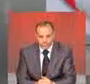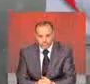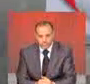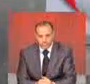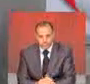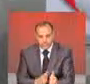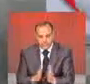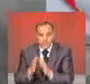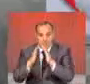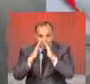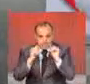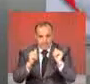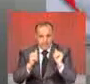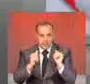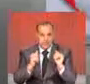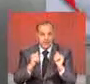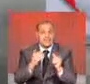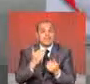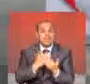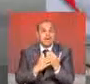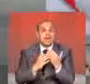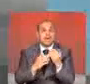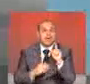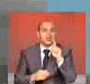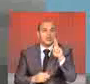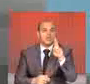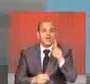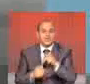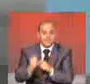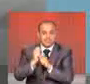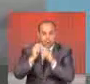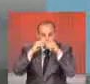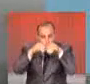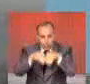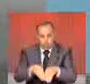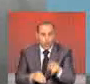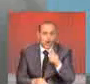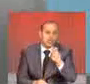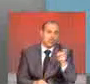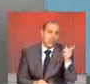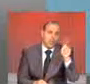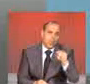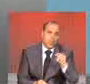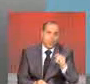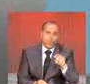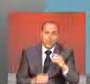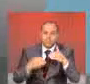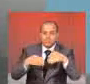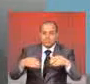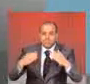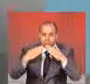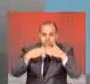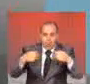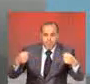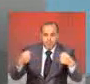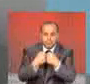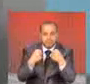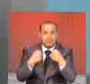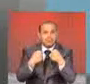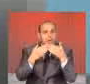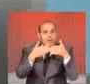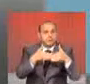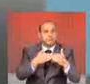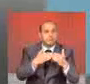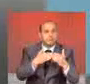إلى مصر الآن، حيث غرق فجر اليوم 13 صيادا وفقد 20 آخرون في حادث تصادم قاربهم بسفينة